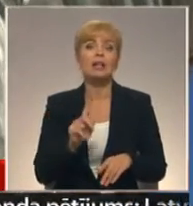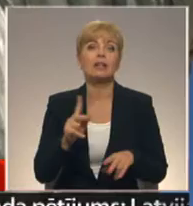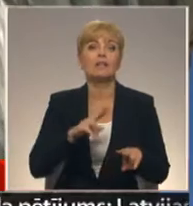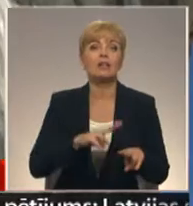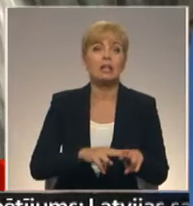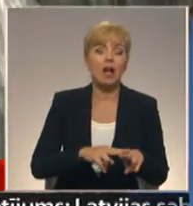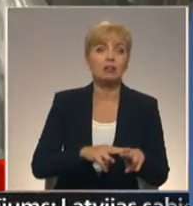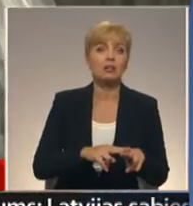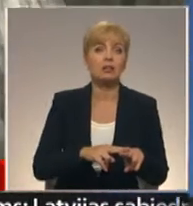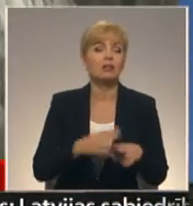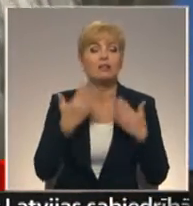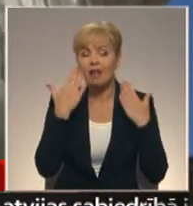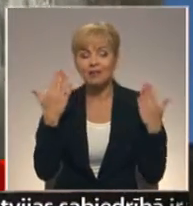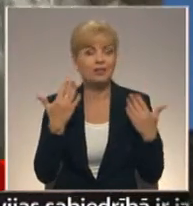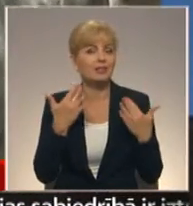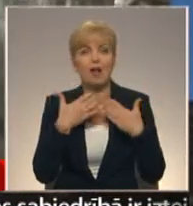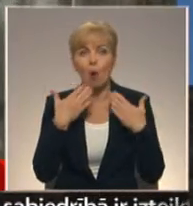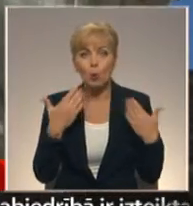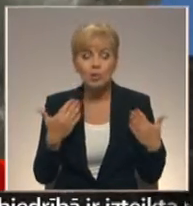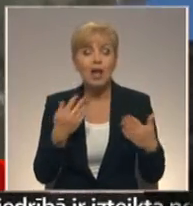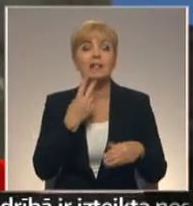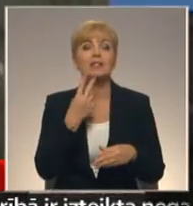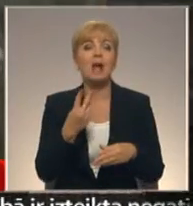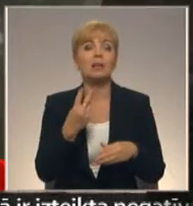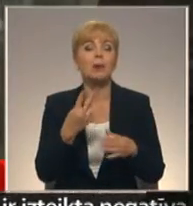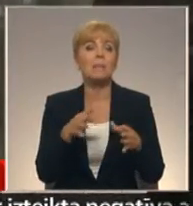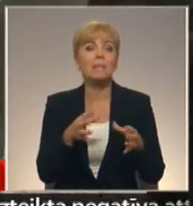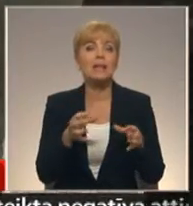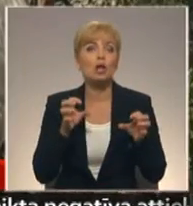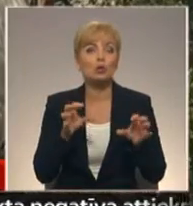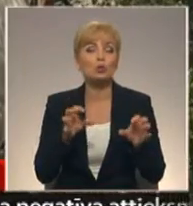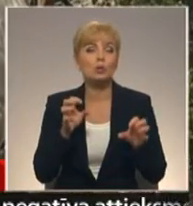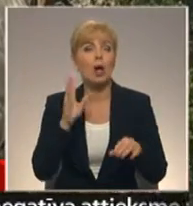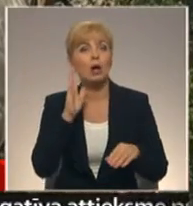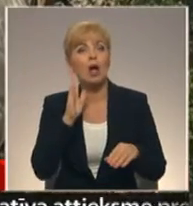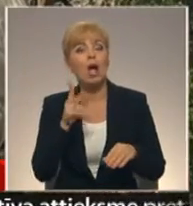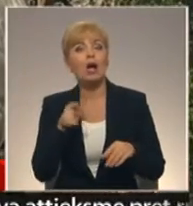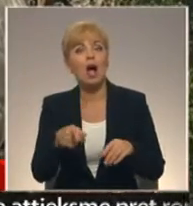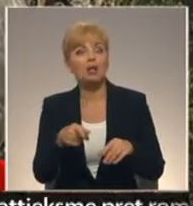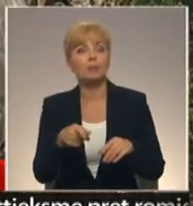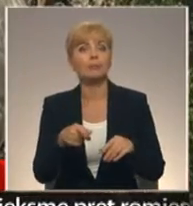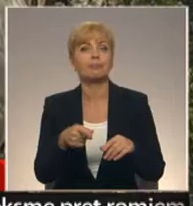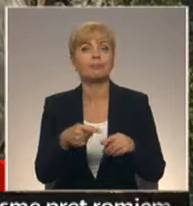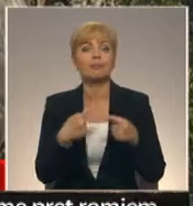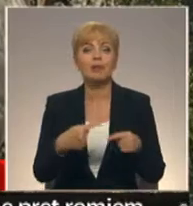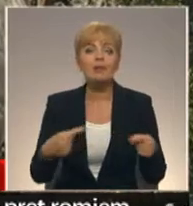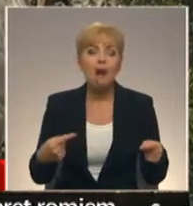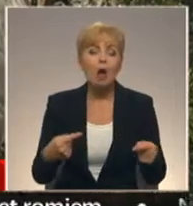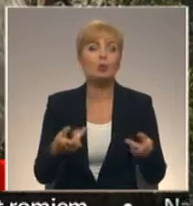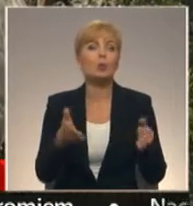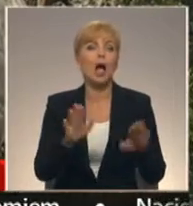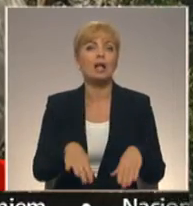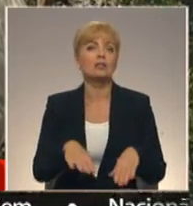vietas, kur viņas, es pat nezinu, cik daudz ir. Skatāmies, kā viņš piesūcās, skatāmies, kā viņš guļ, skatāmies, kāda faktūra viņš atstāja, kā tas